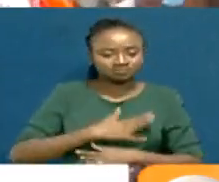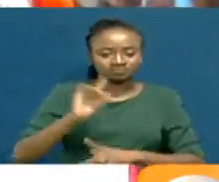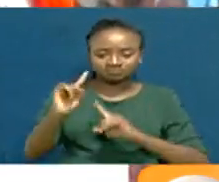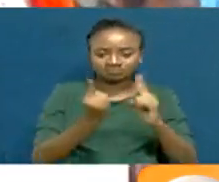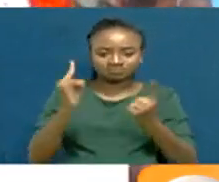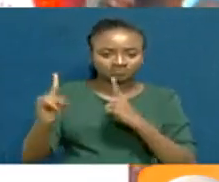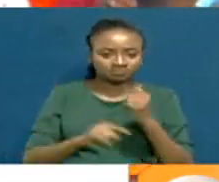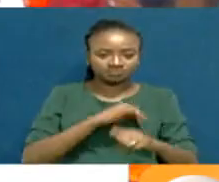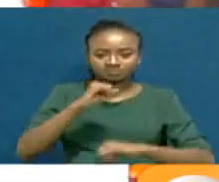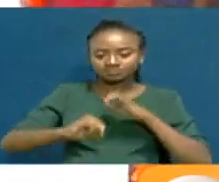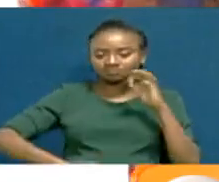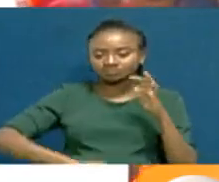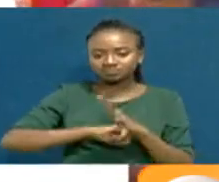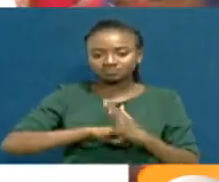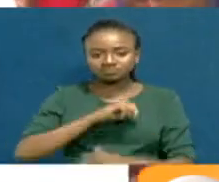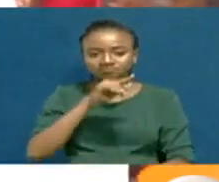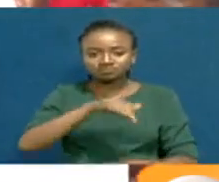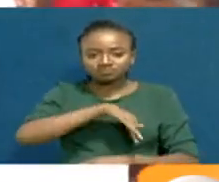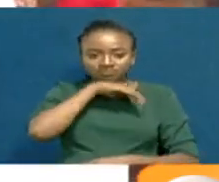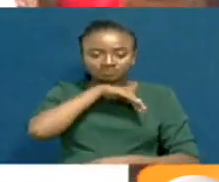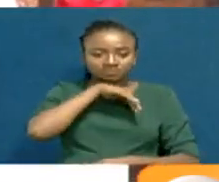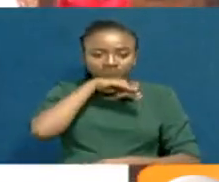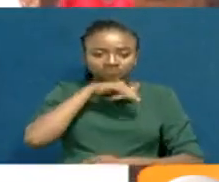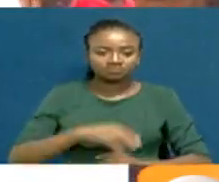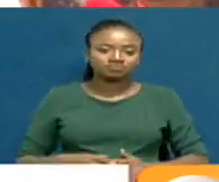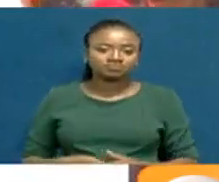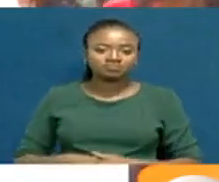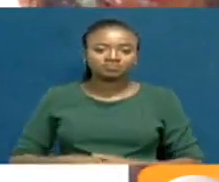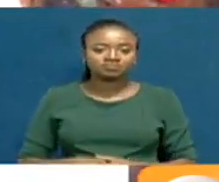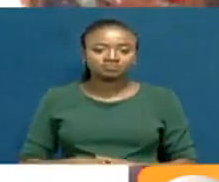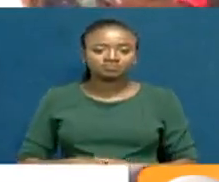vote for Odinga. Stephen Letoo, Citizen TV, Kitale Town.